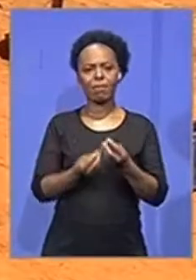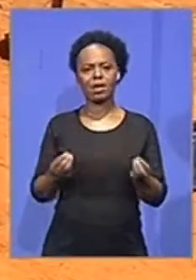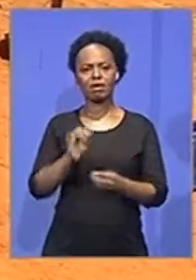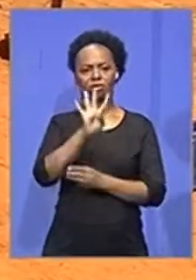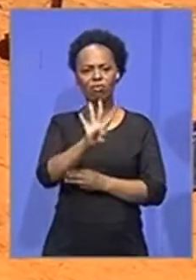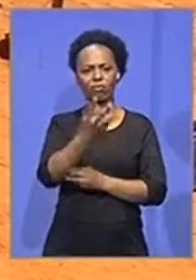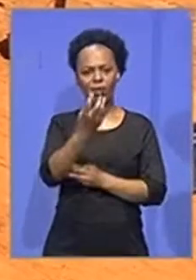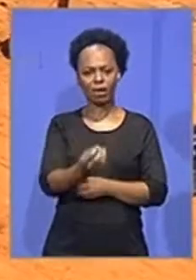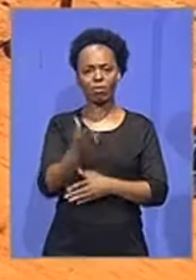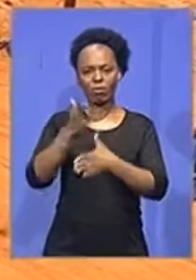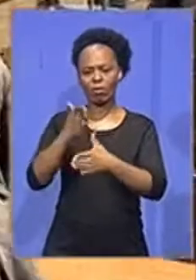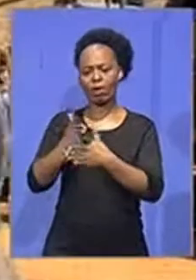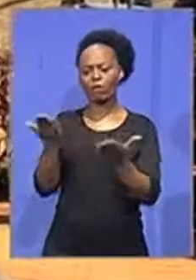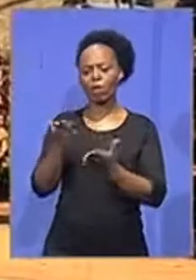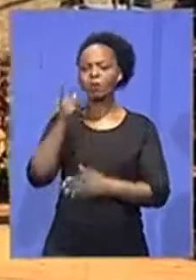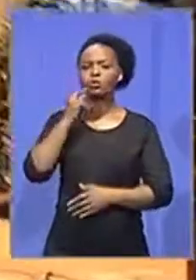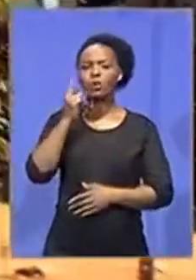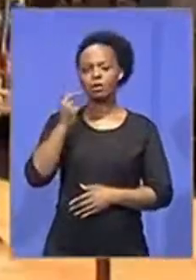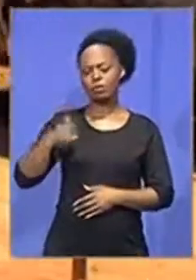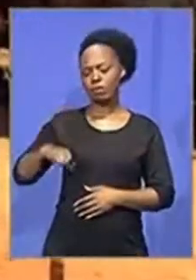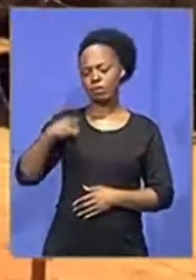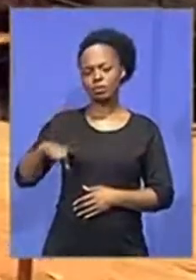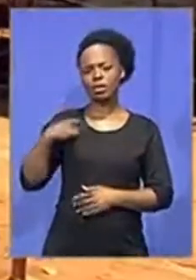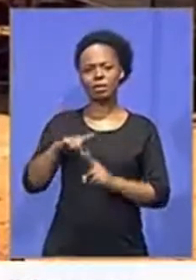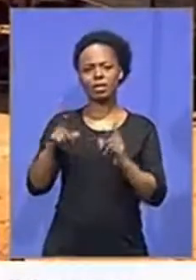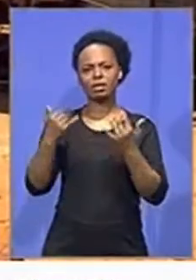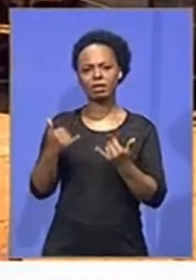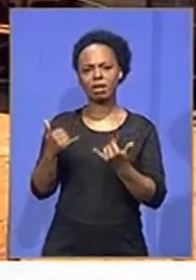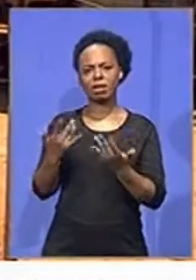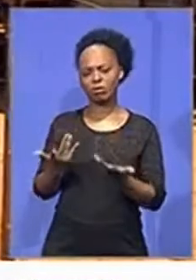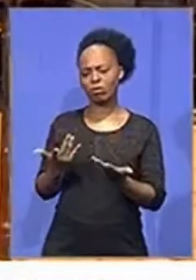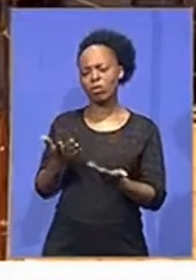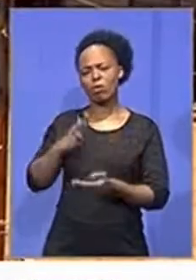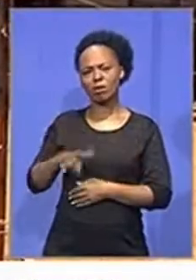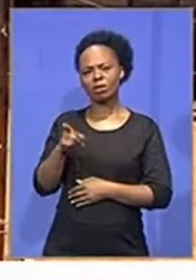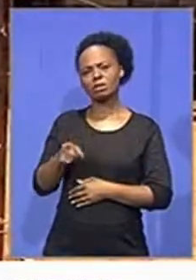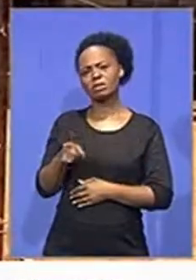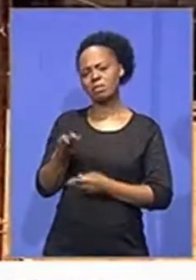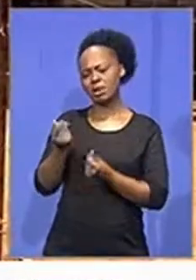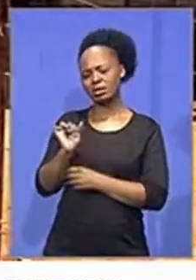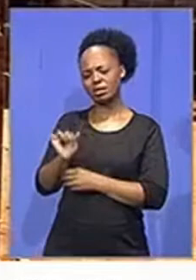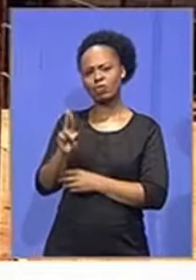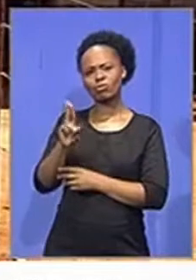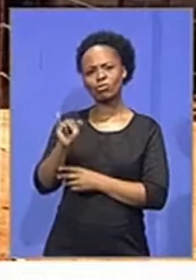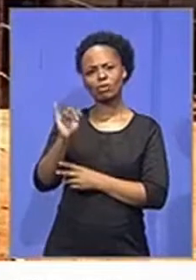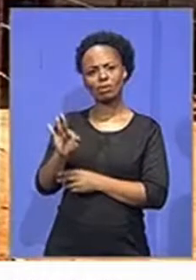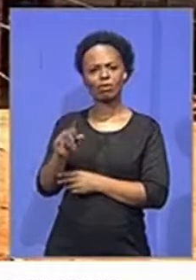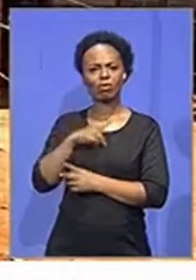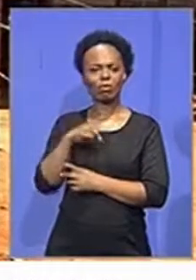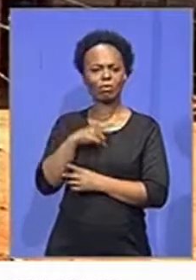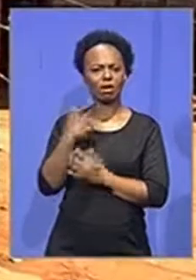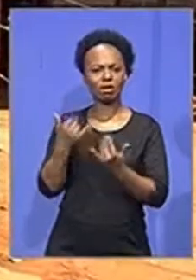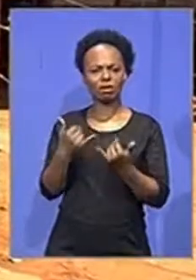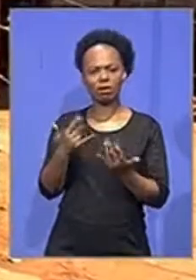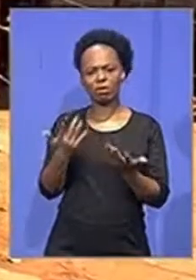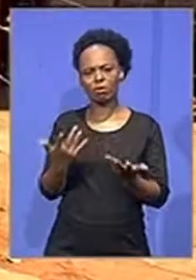direla kgotlateropo ya Tshwane ga jaana o ikaegile mo madi a thebololoago. A re botshelo bo simolotse go nna makete fa a